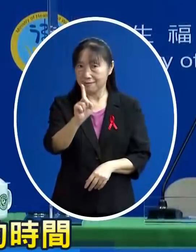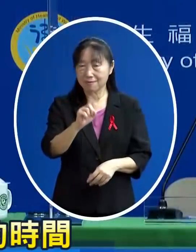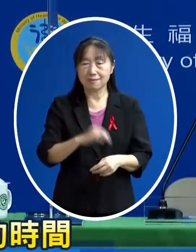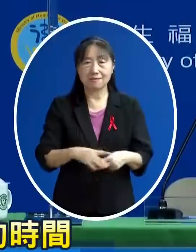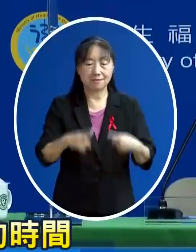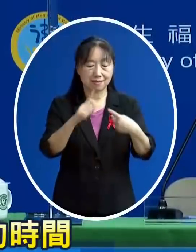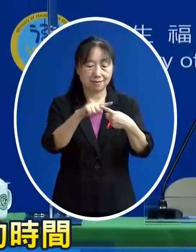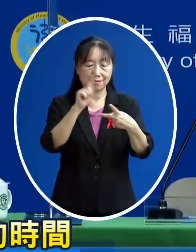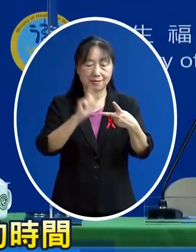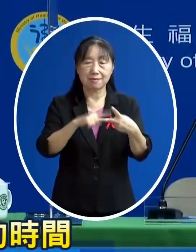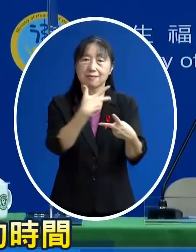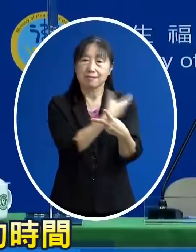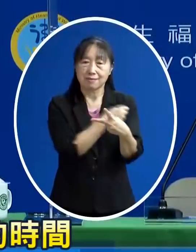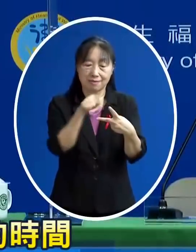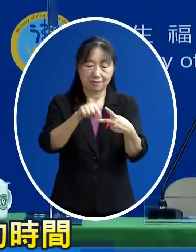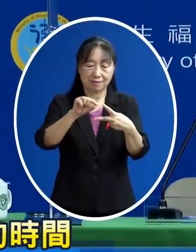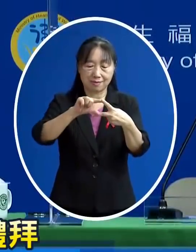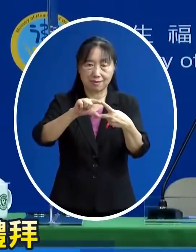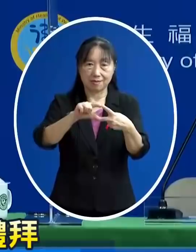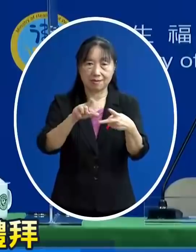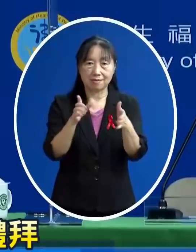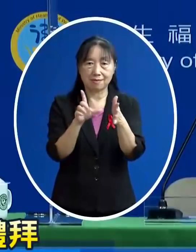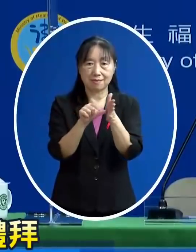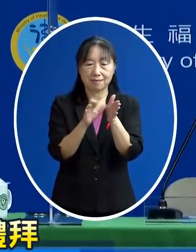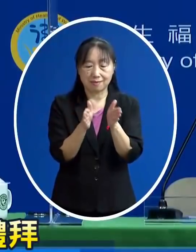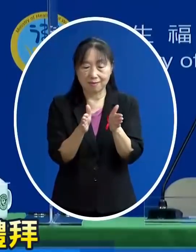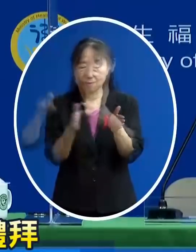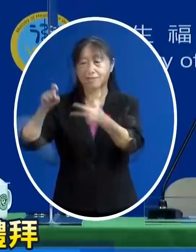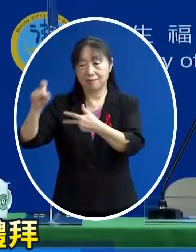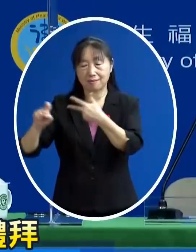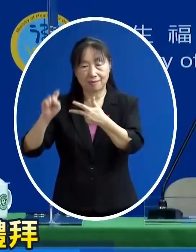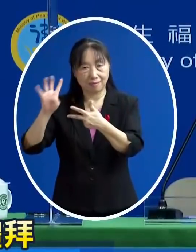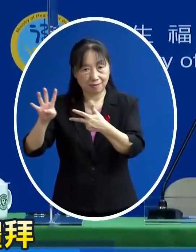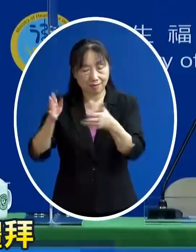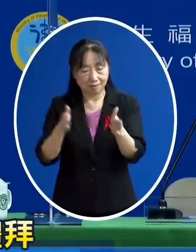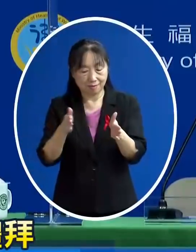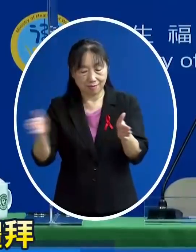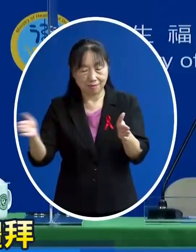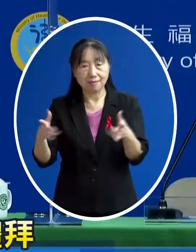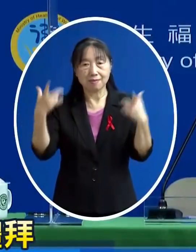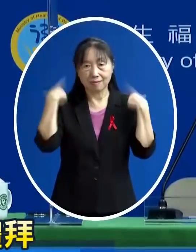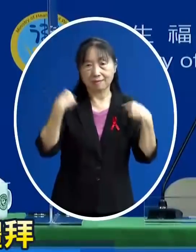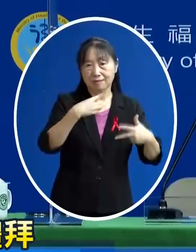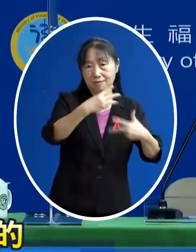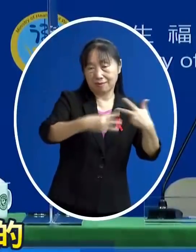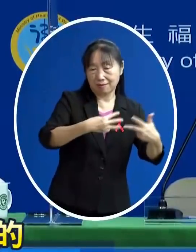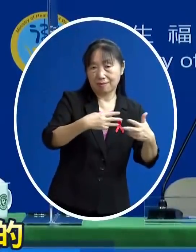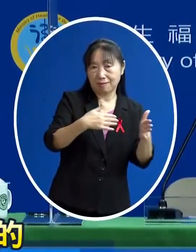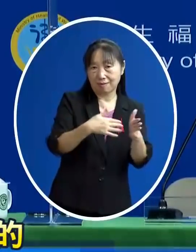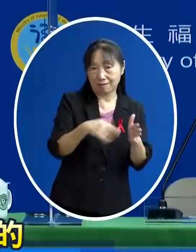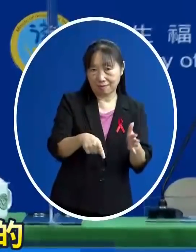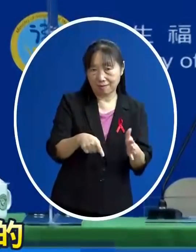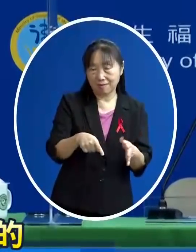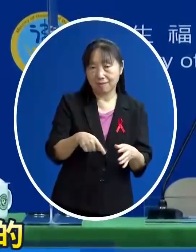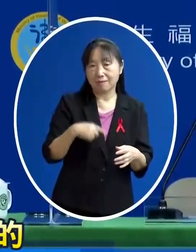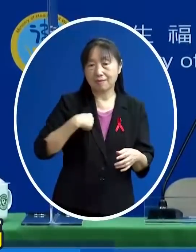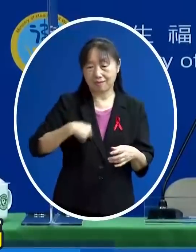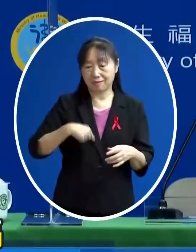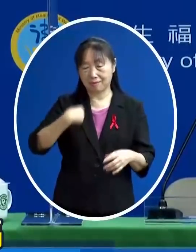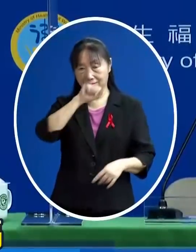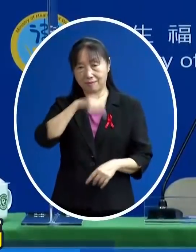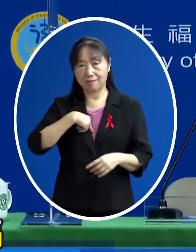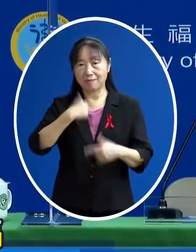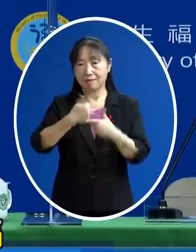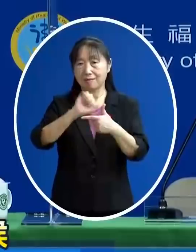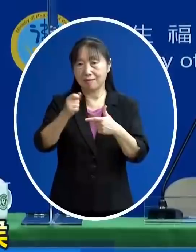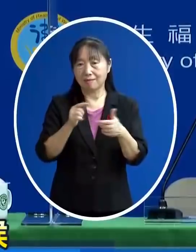个第一剂跟第二剂的时间延长到6到14个礼拜，比它反单的3个礼拜，跟我们国家建议的4个礼拜的